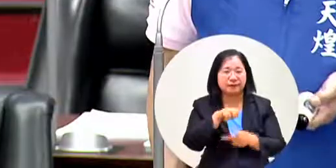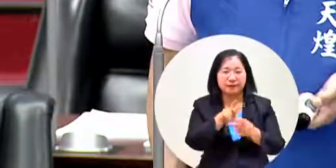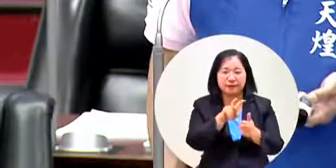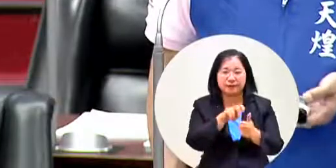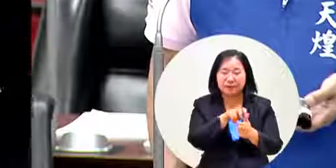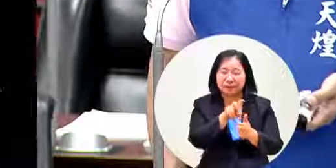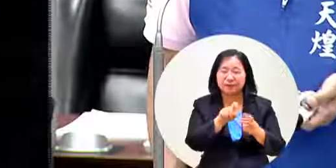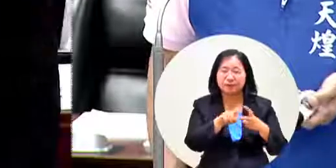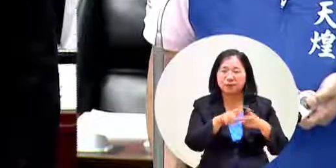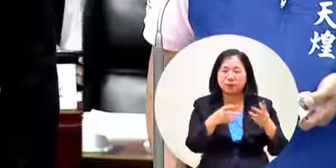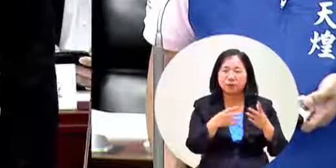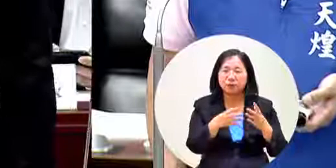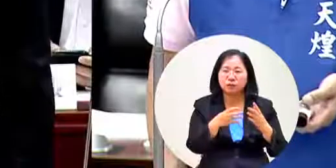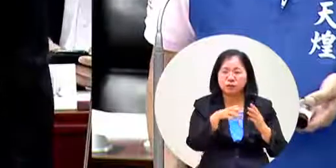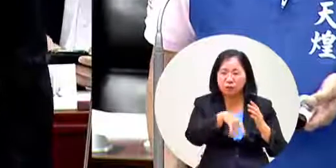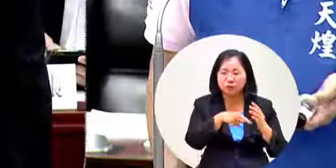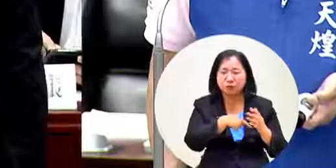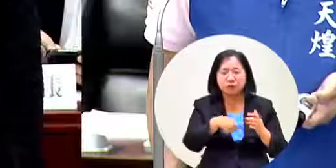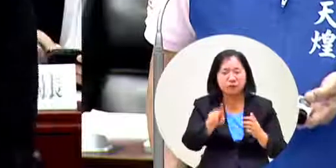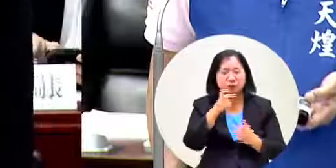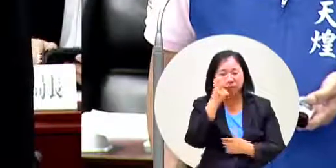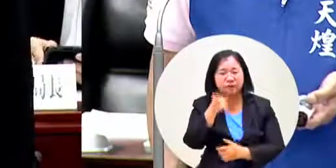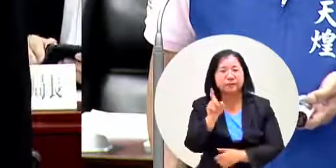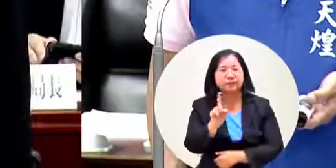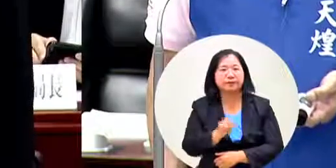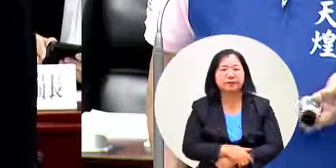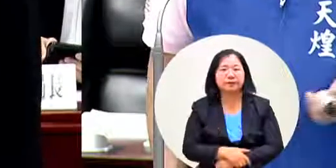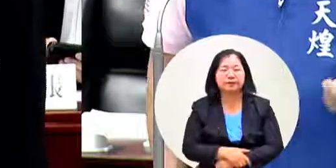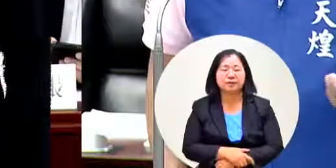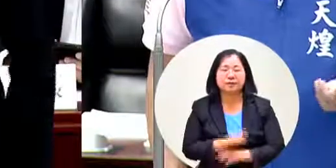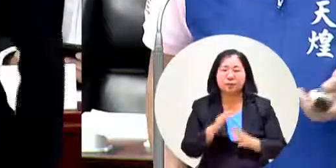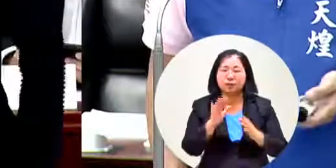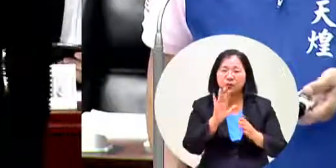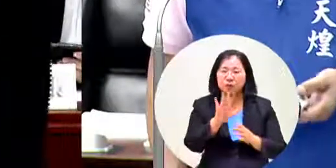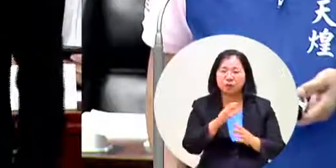长请到吼， 来副市长到了，